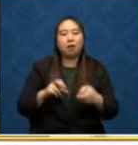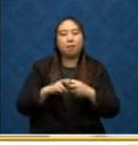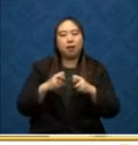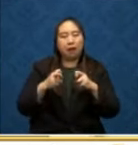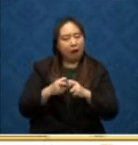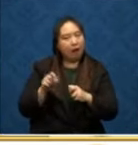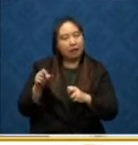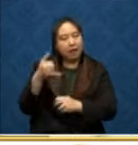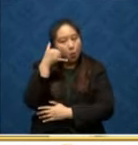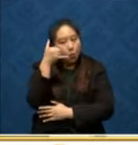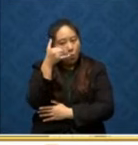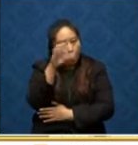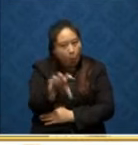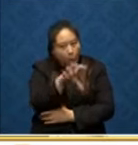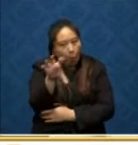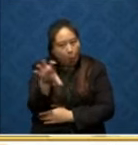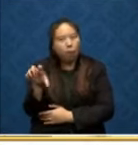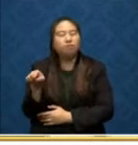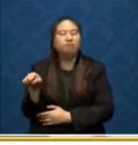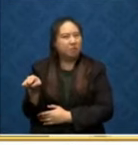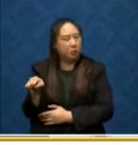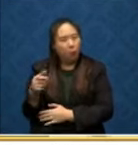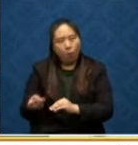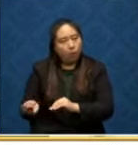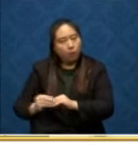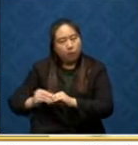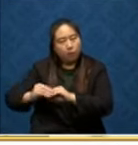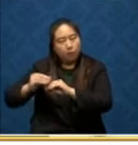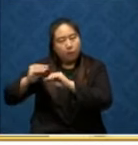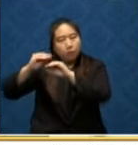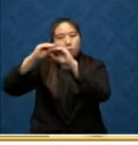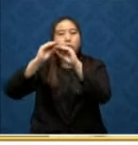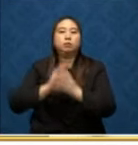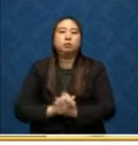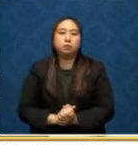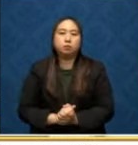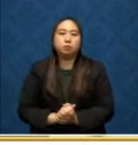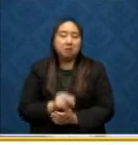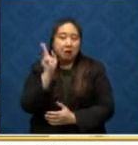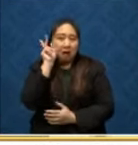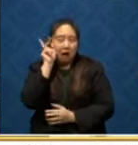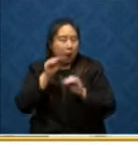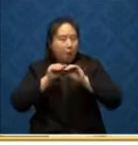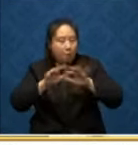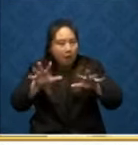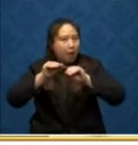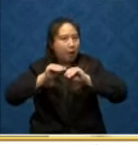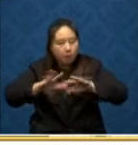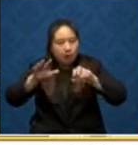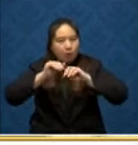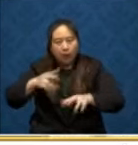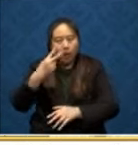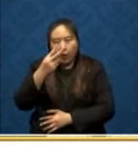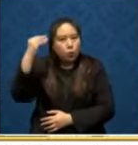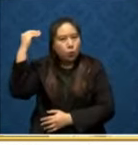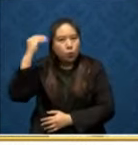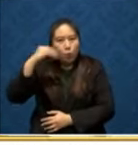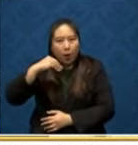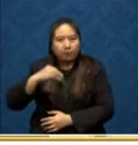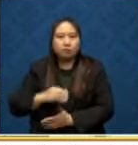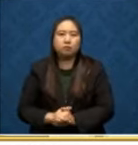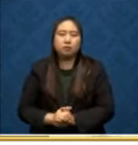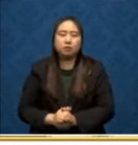ปัญหาสังคมที่ทวีความรุนแรงขึ้นทุกทีทุกทีมีข่าวออกมาไม่เว้นแต่ละวันคนมีชื่อ